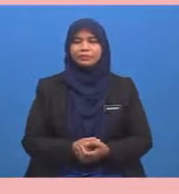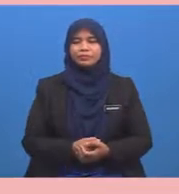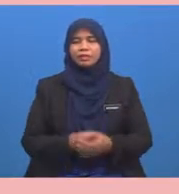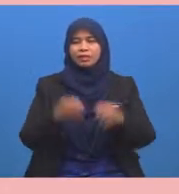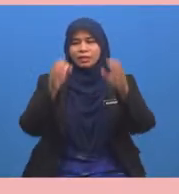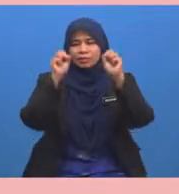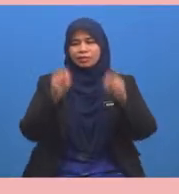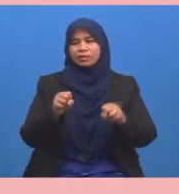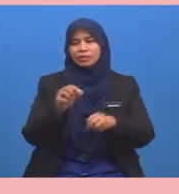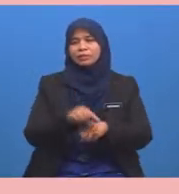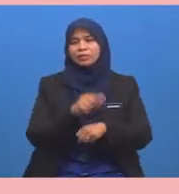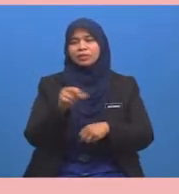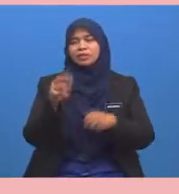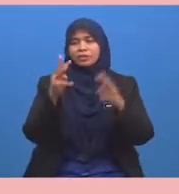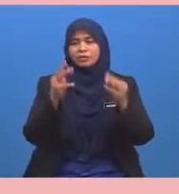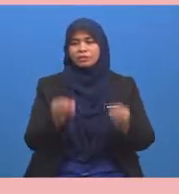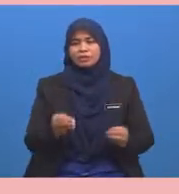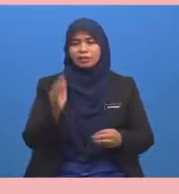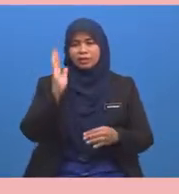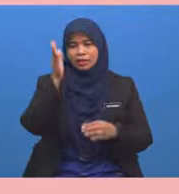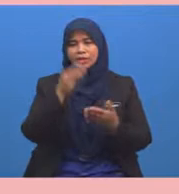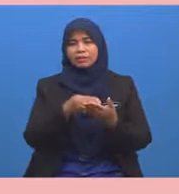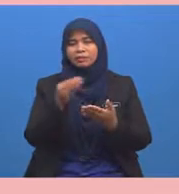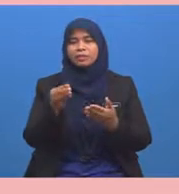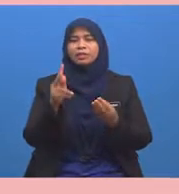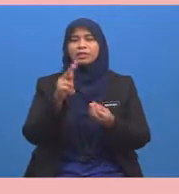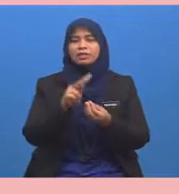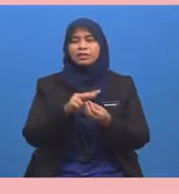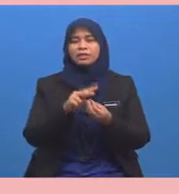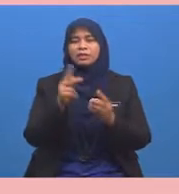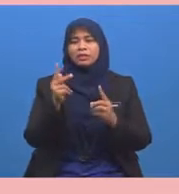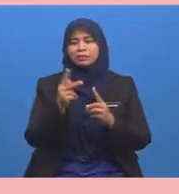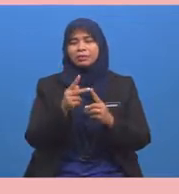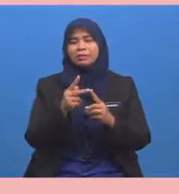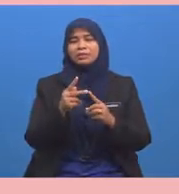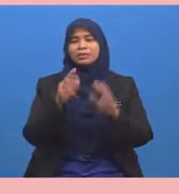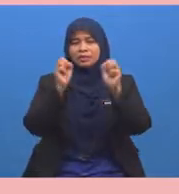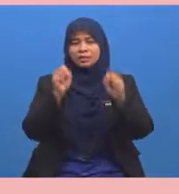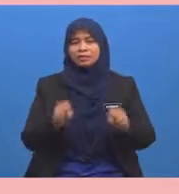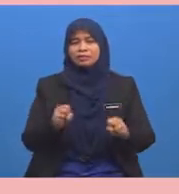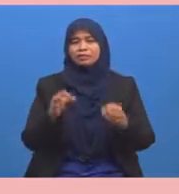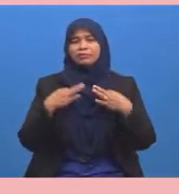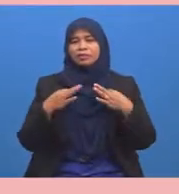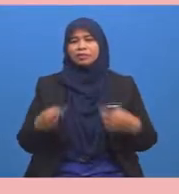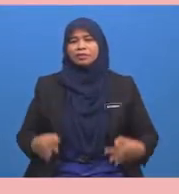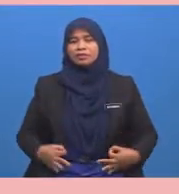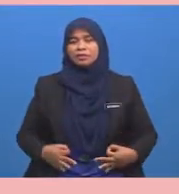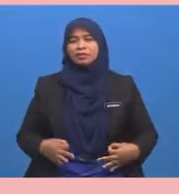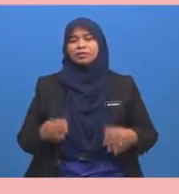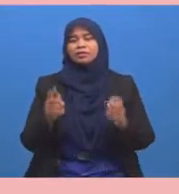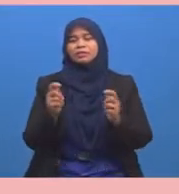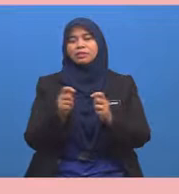Sistem gunaan manusia akan memberikan kesan kepada sistem fizikal sama ada kesan